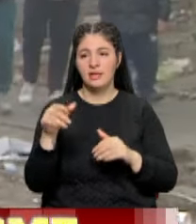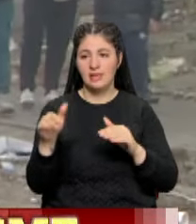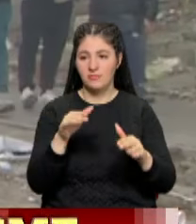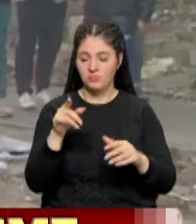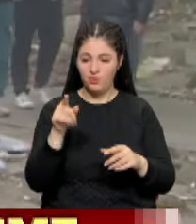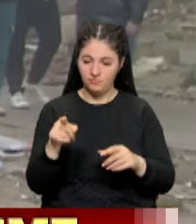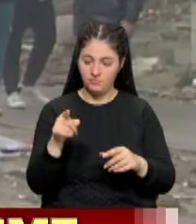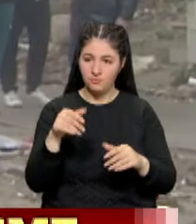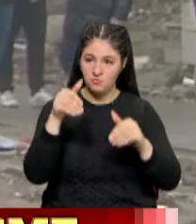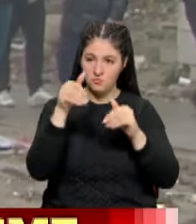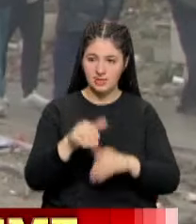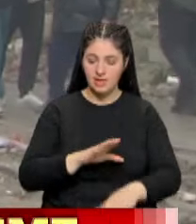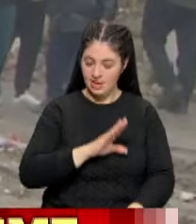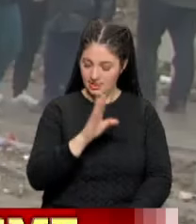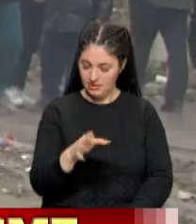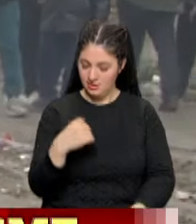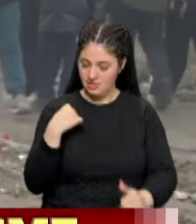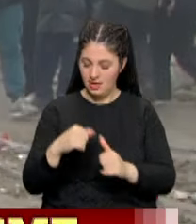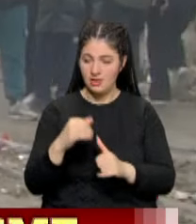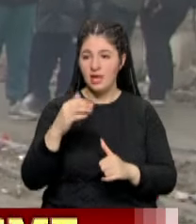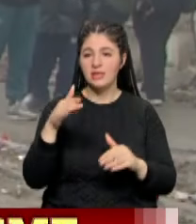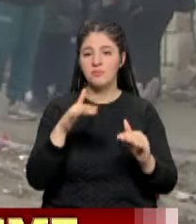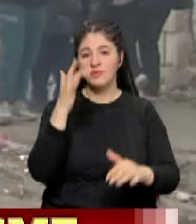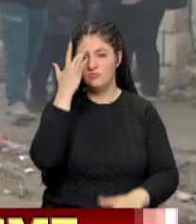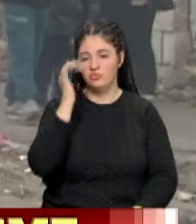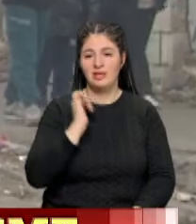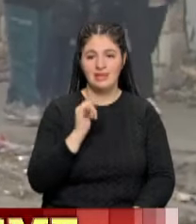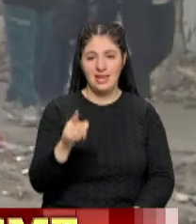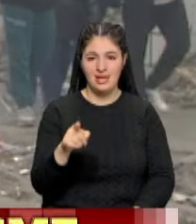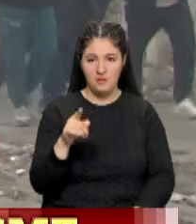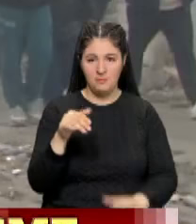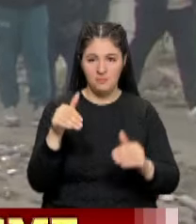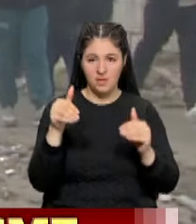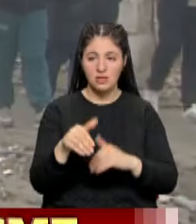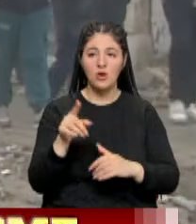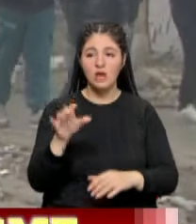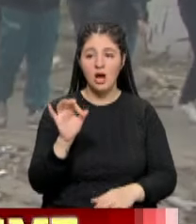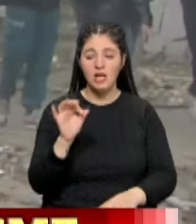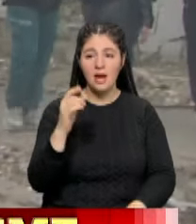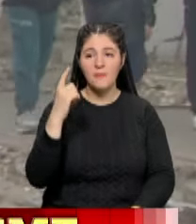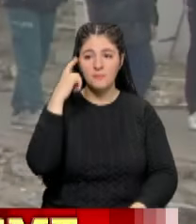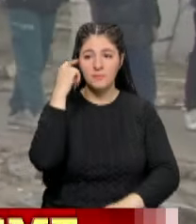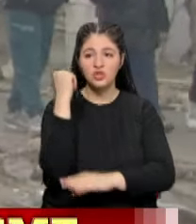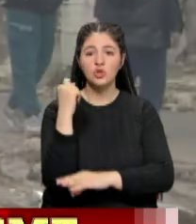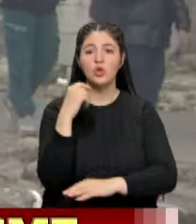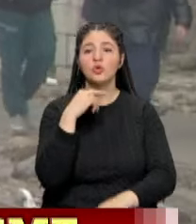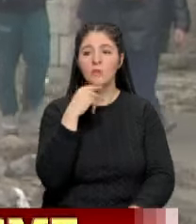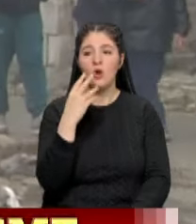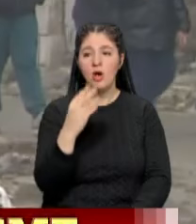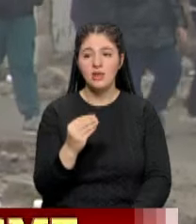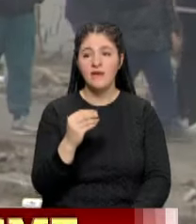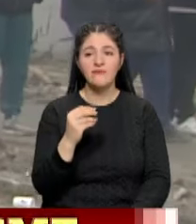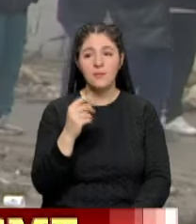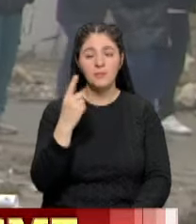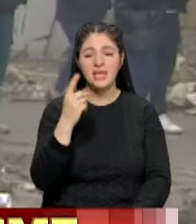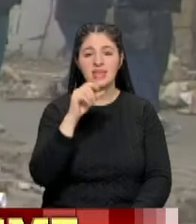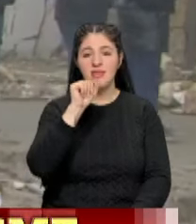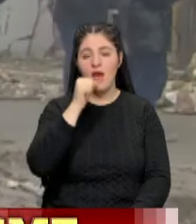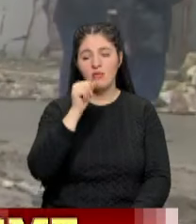deprem mezarlığına gittik. Deprem şehitleri mezarlığına. Orada hala başında numarası olan ve bir